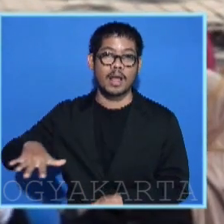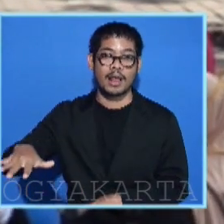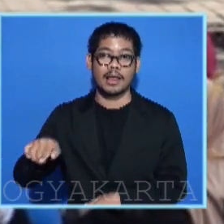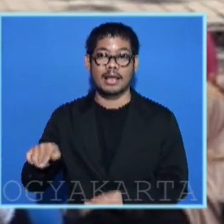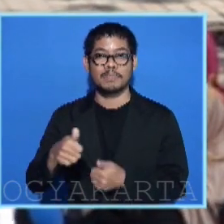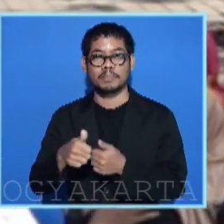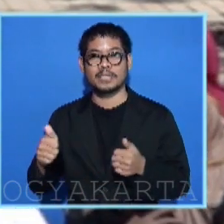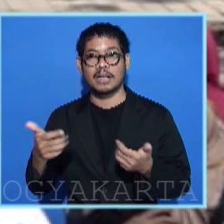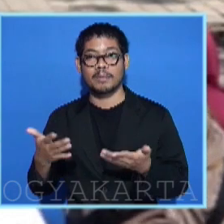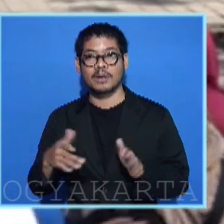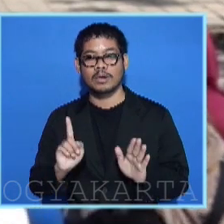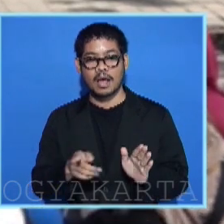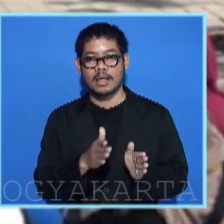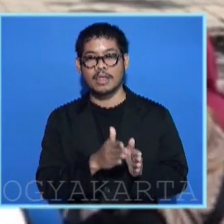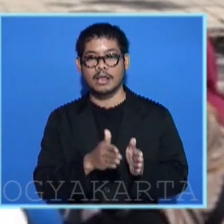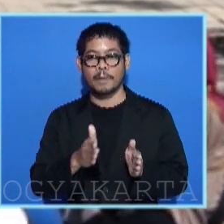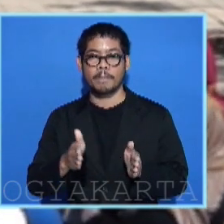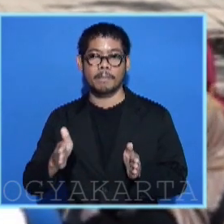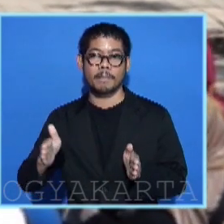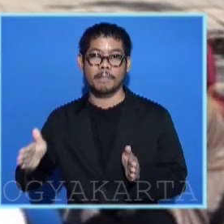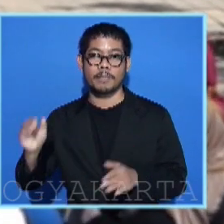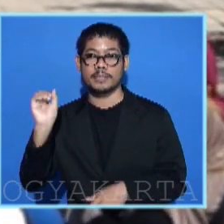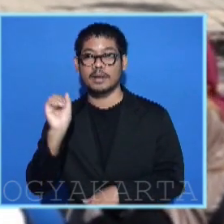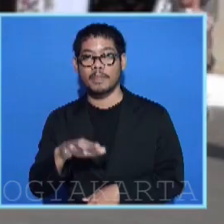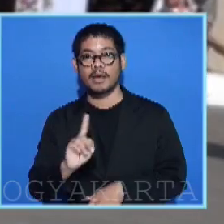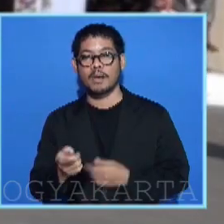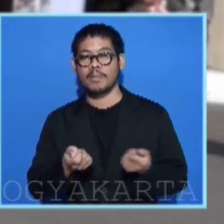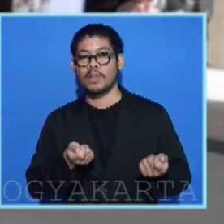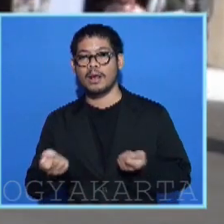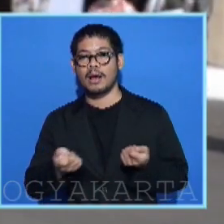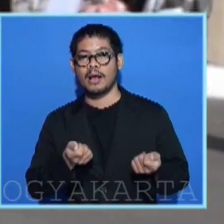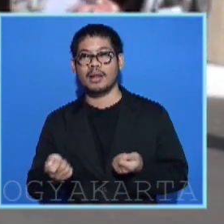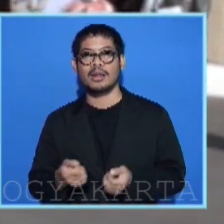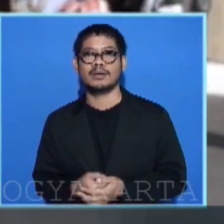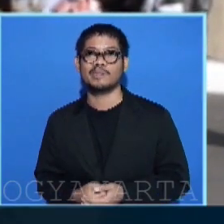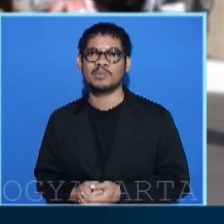bertahap begitu pula pengelolaan sampah di teras Malioboro